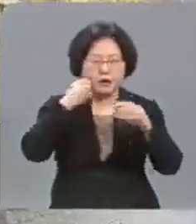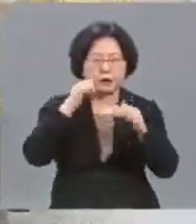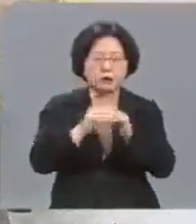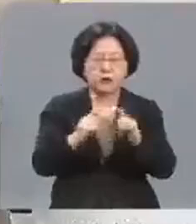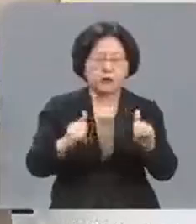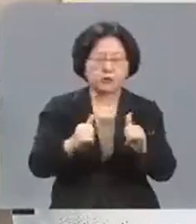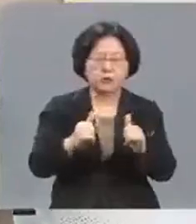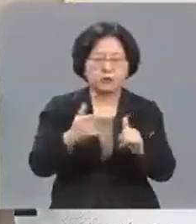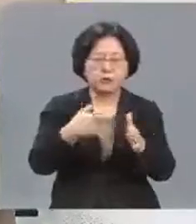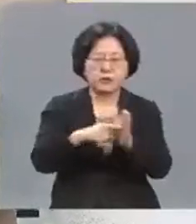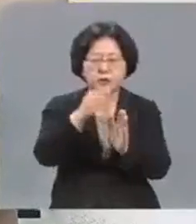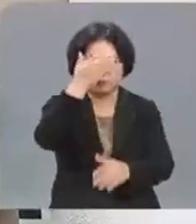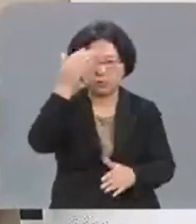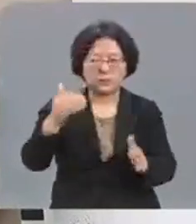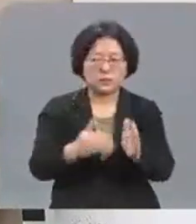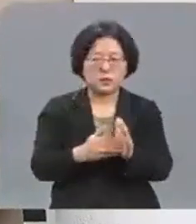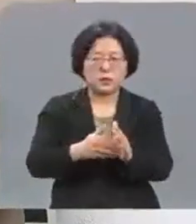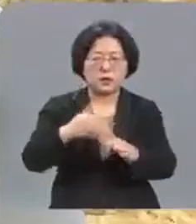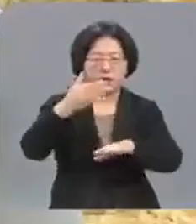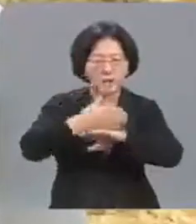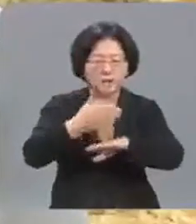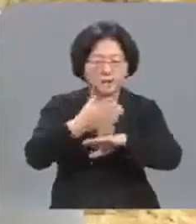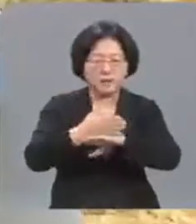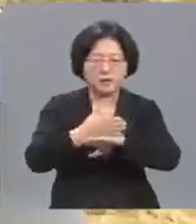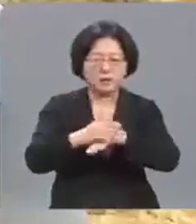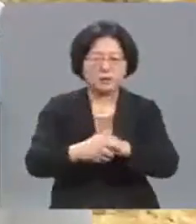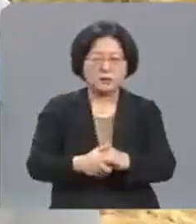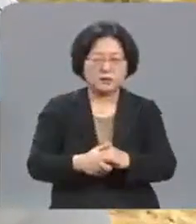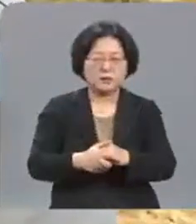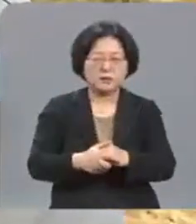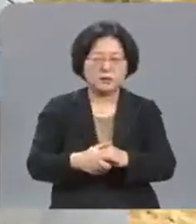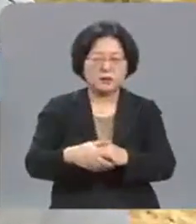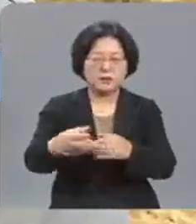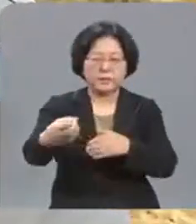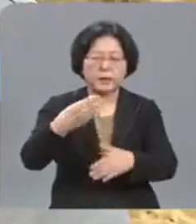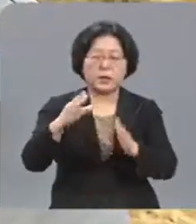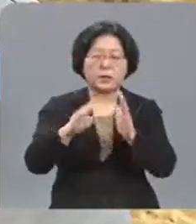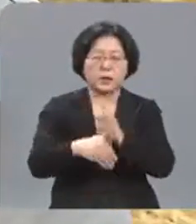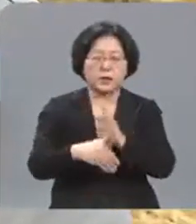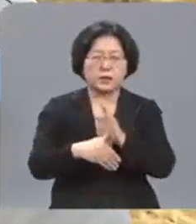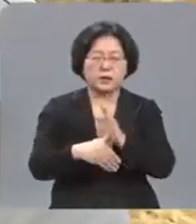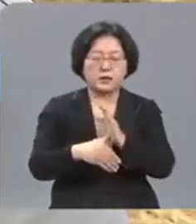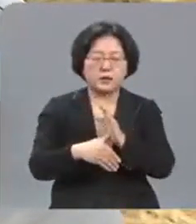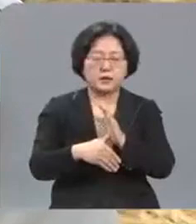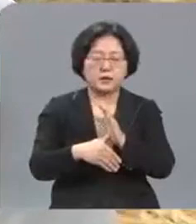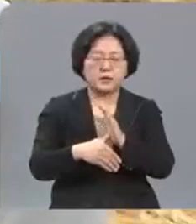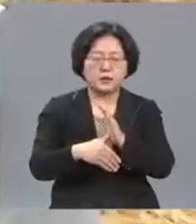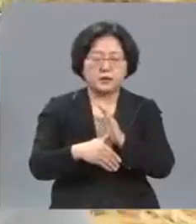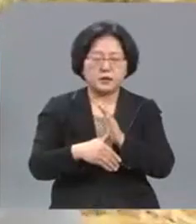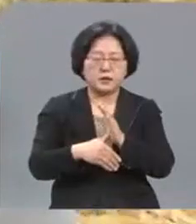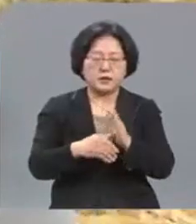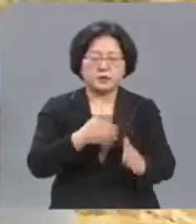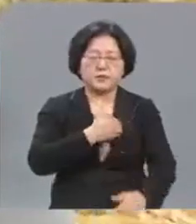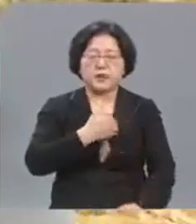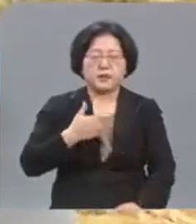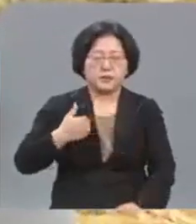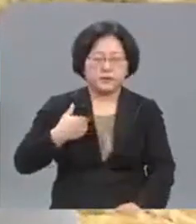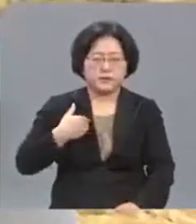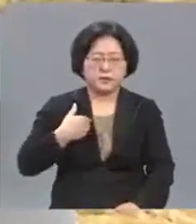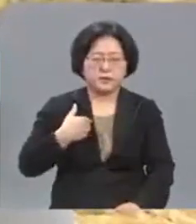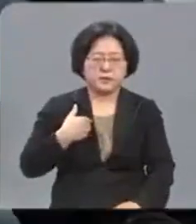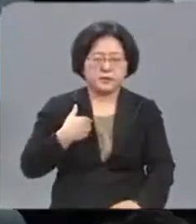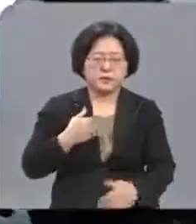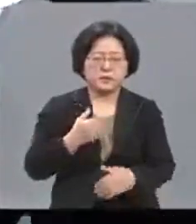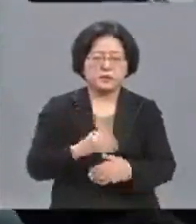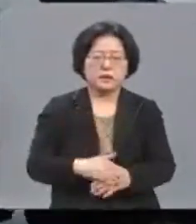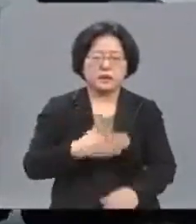위해 기부했습니다. 고맙다, 감사하다, 그냥 그렇게 말씀해 주실 때 이제 많이 뿌듯하고